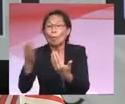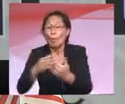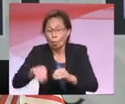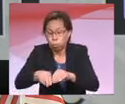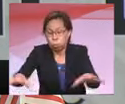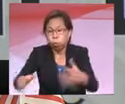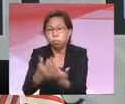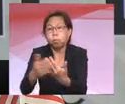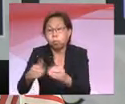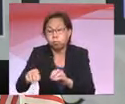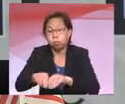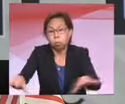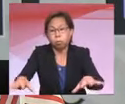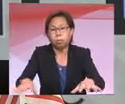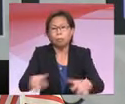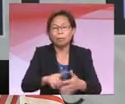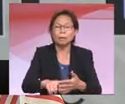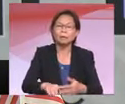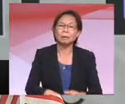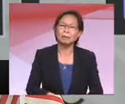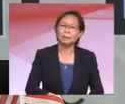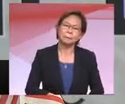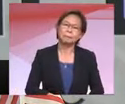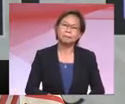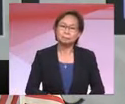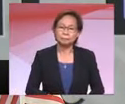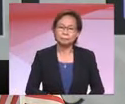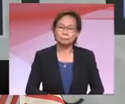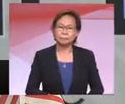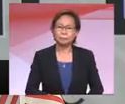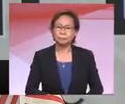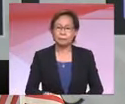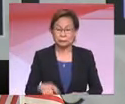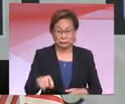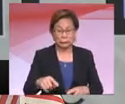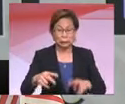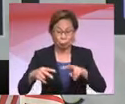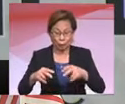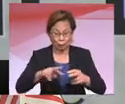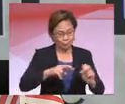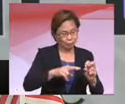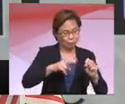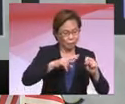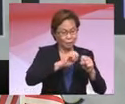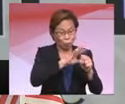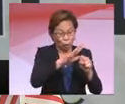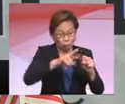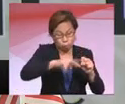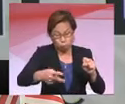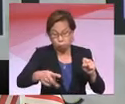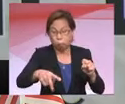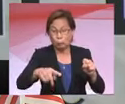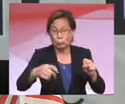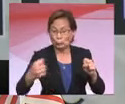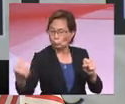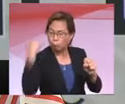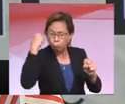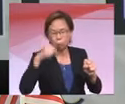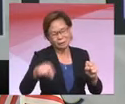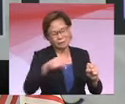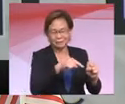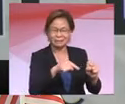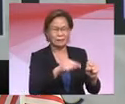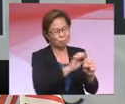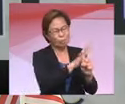tetapi dari segi virulence ataupun keganasan virus itu adalah lebih kurang sama